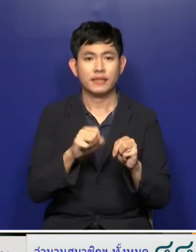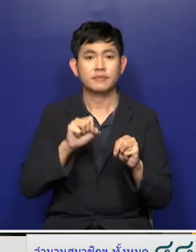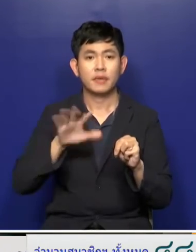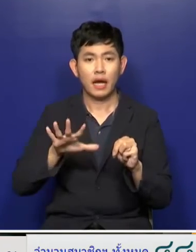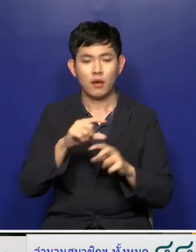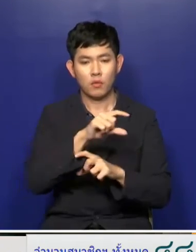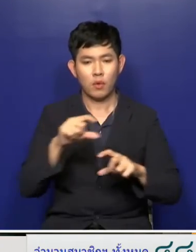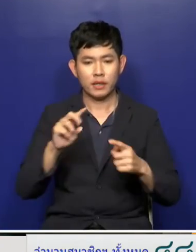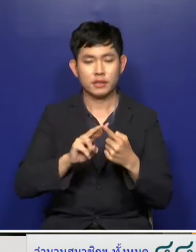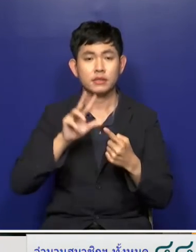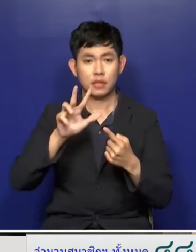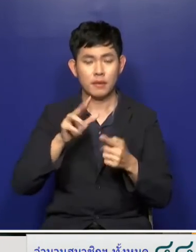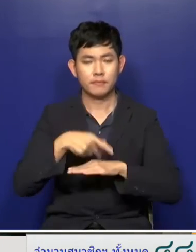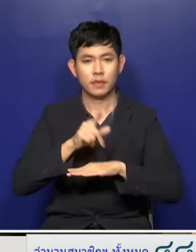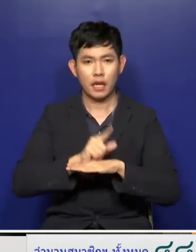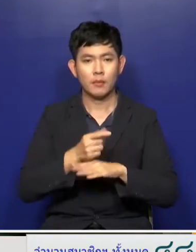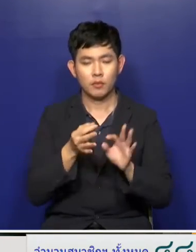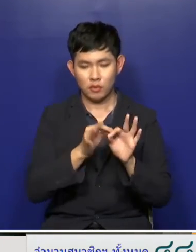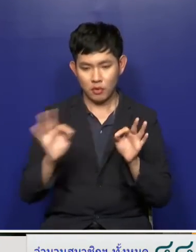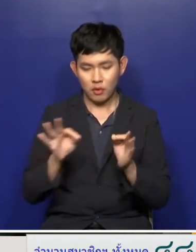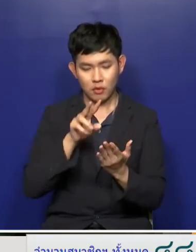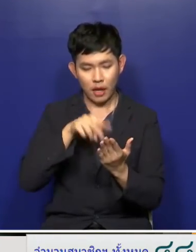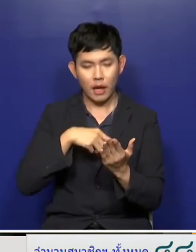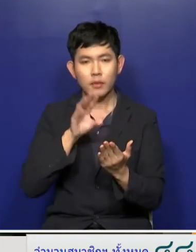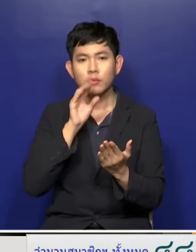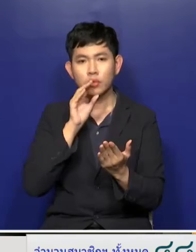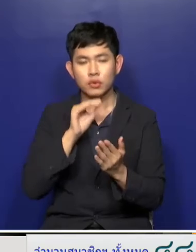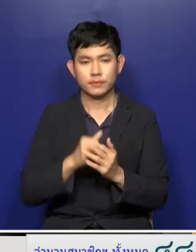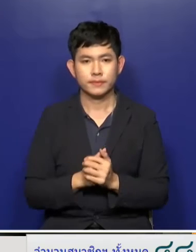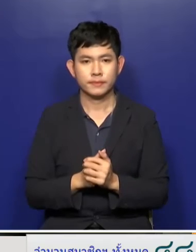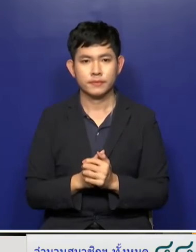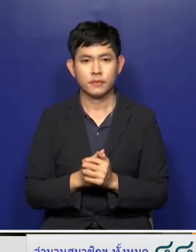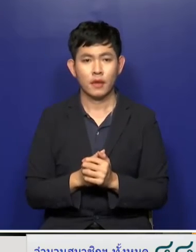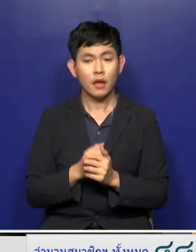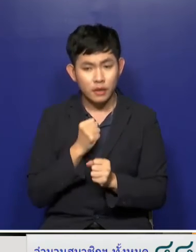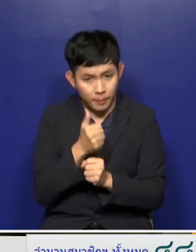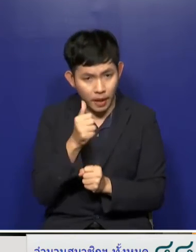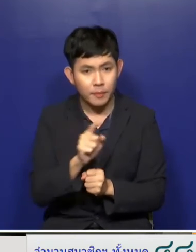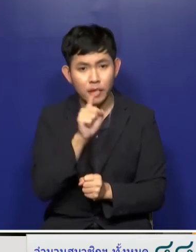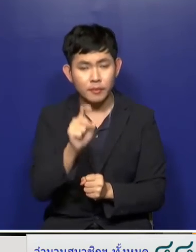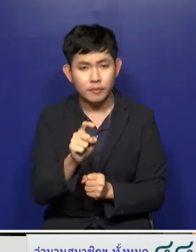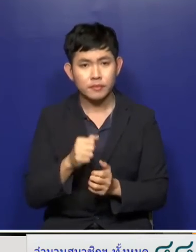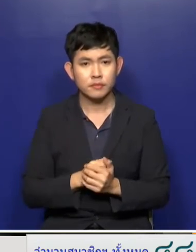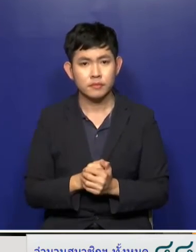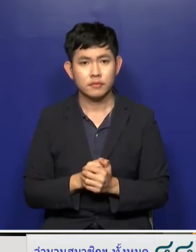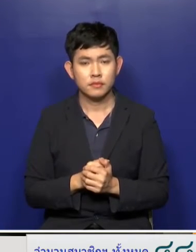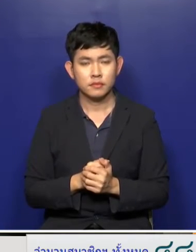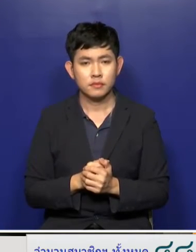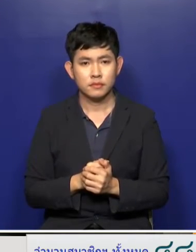นี่ยผมขออนุญญติธรรสทานอ่านนิดหนึ่ให้ไปทำได้ไครับให้ไปทำ